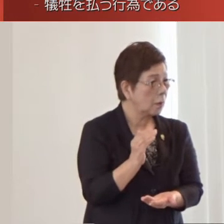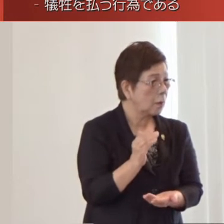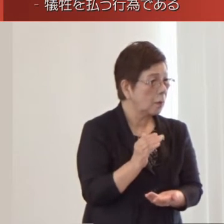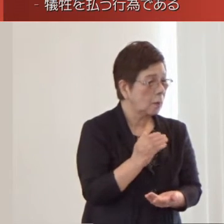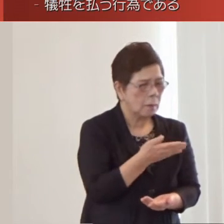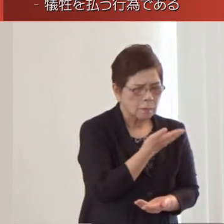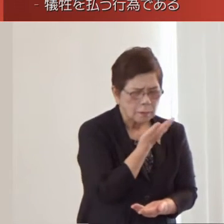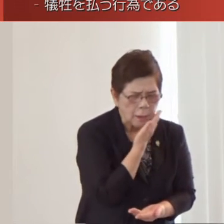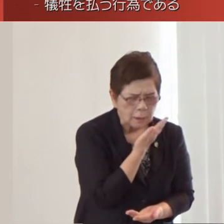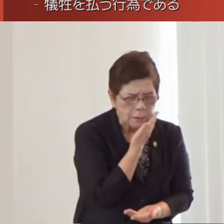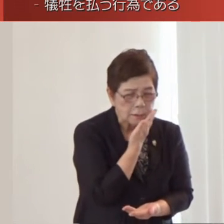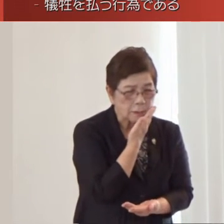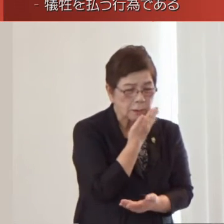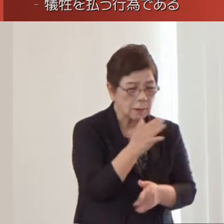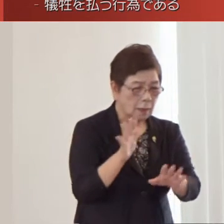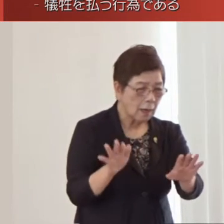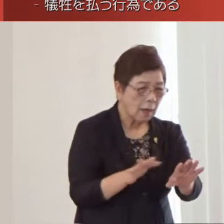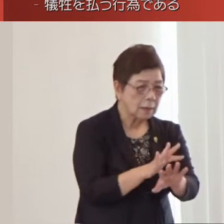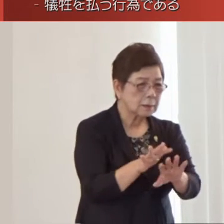ださっているということ。